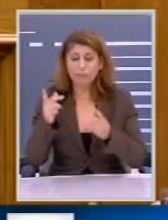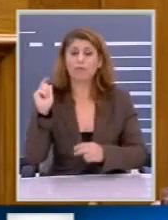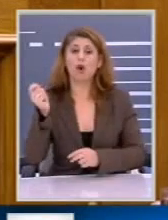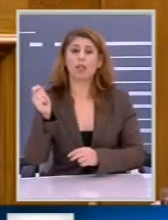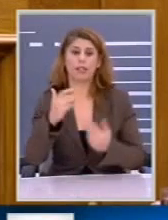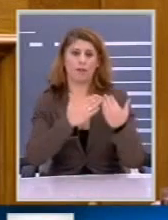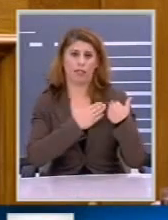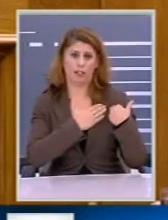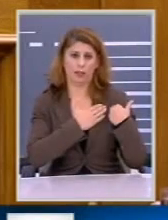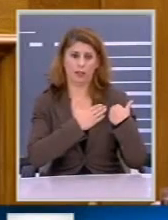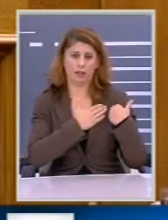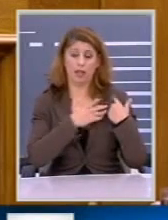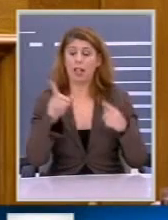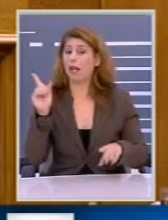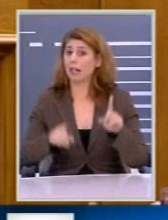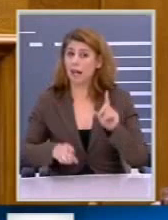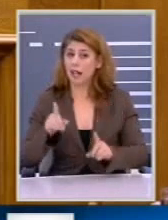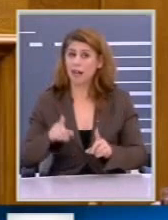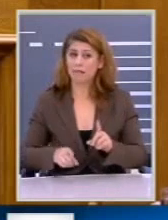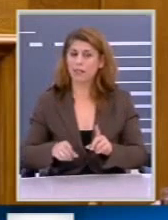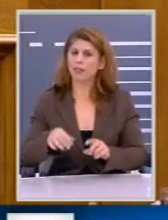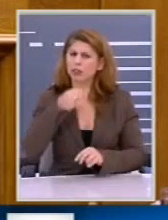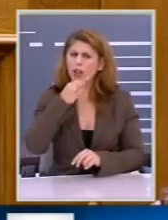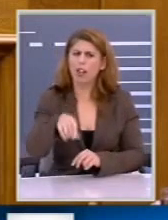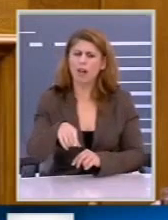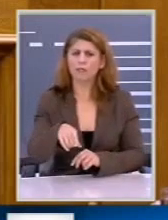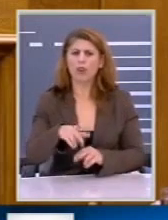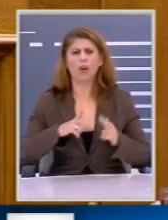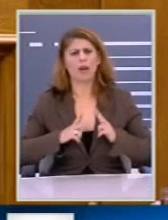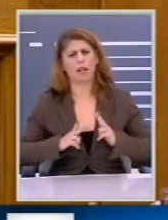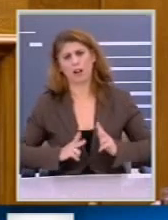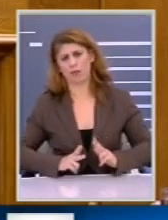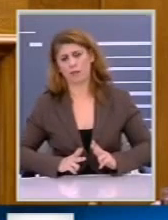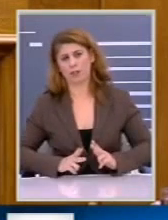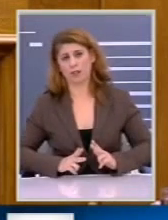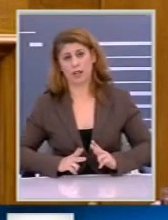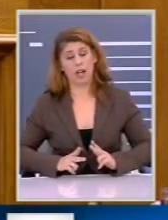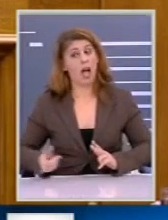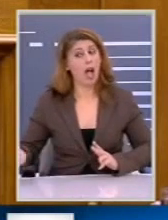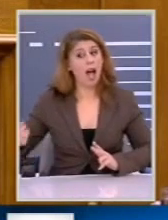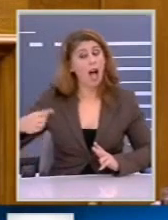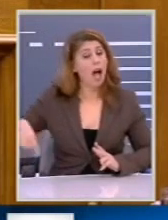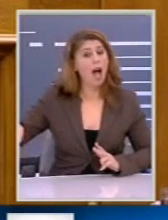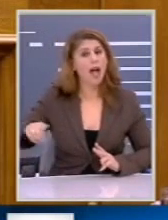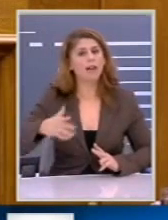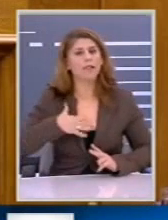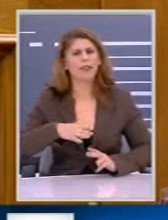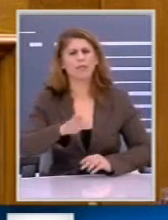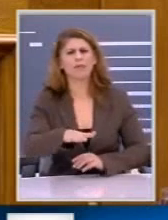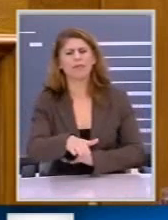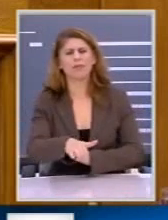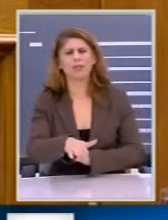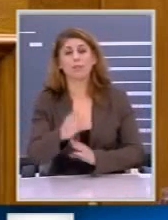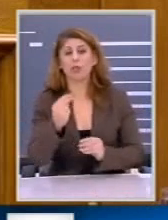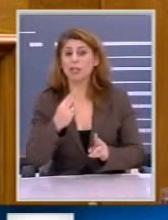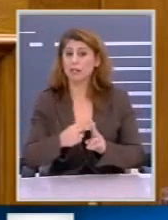ευθύνες. Ορισμένοι εκφωνούν αυτή τη διαπίστωση με ανακούφιση. Άλλοι το κάνουν για να υποβαθμίσουν τη